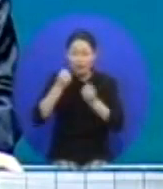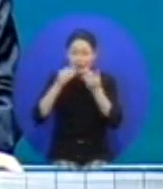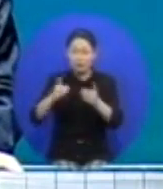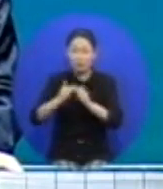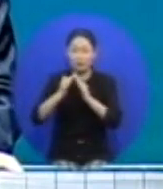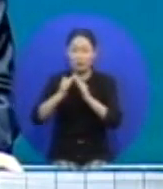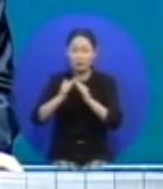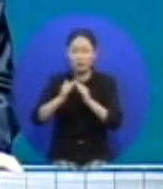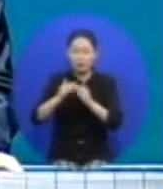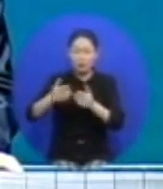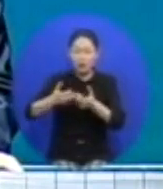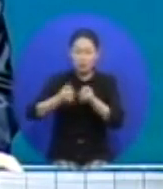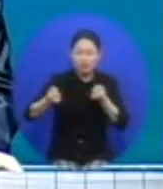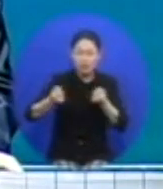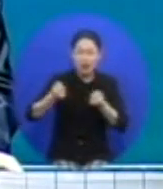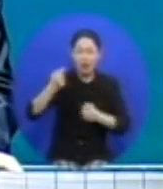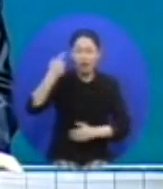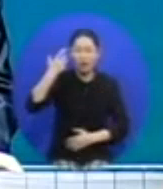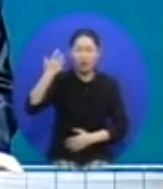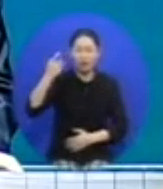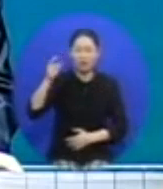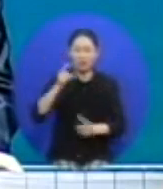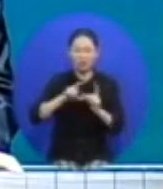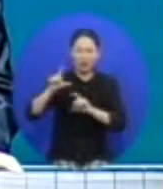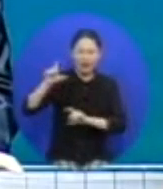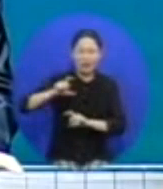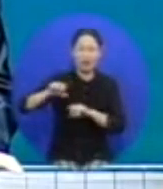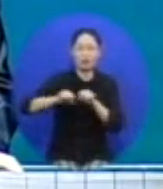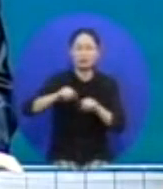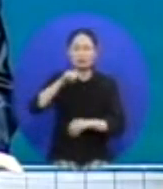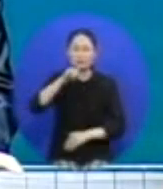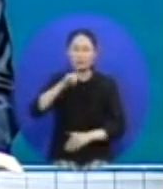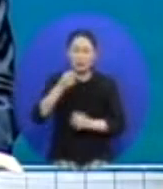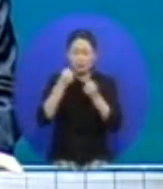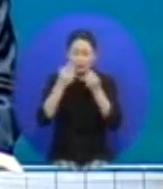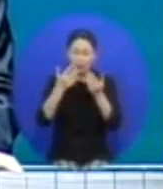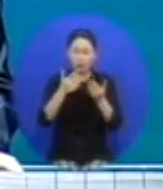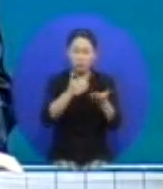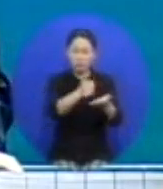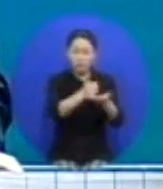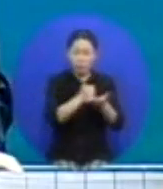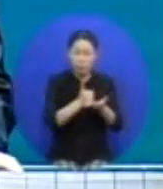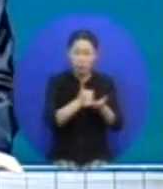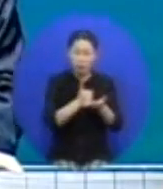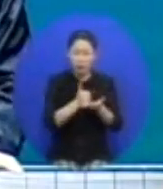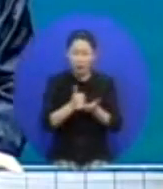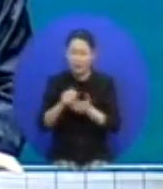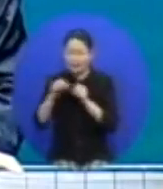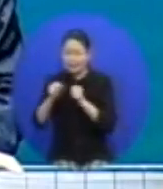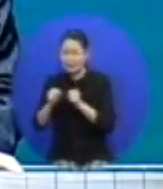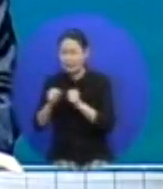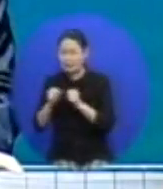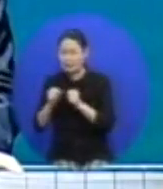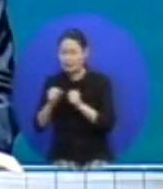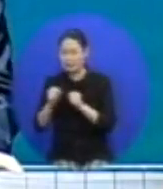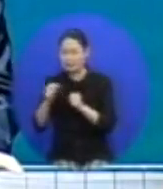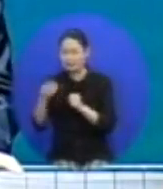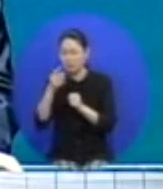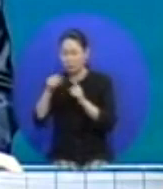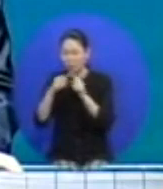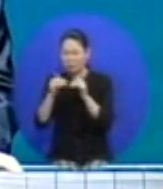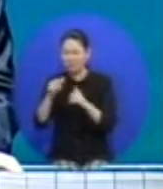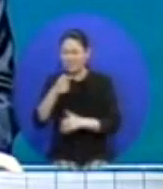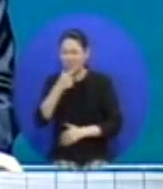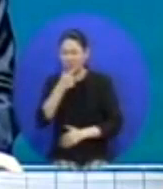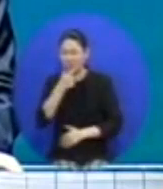분일 내용이 더 강하게 역사 한다는 겁니다 새 신 제가 와도 기존 교인들이 좋아하지 않고 일꾼이 와도